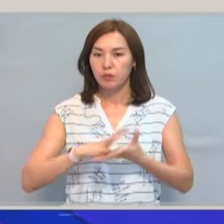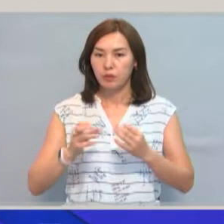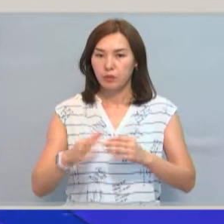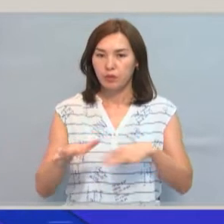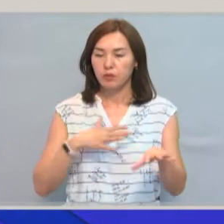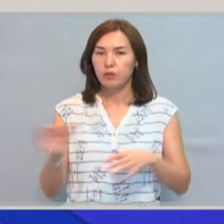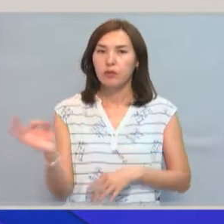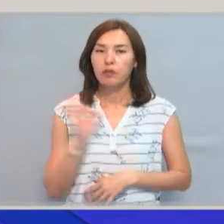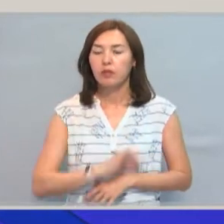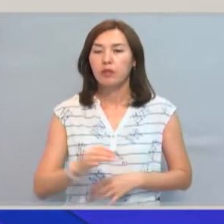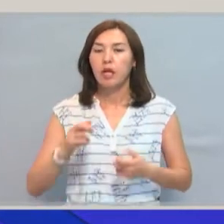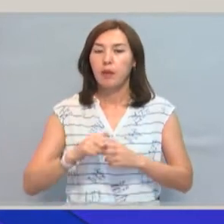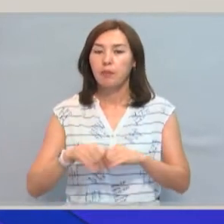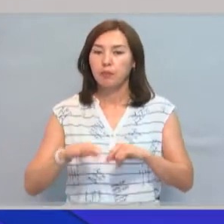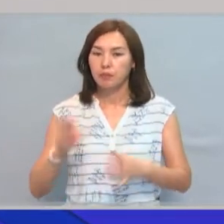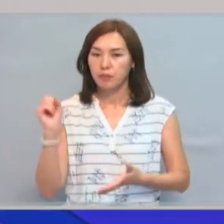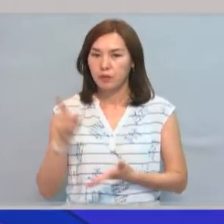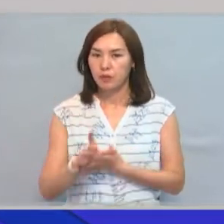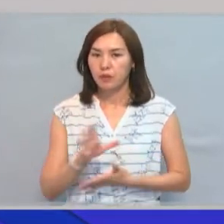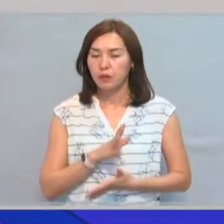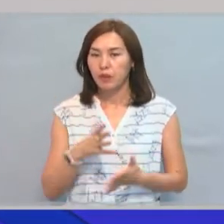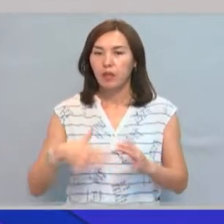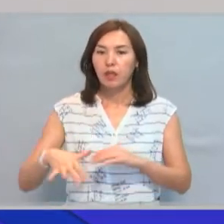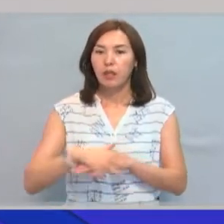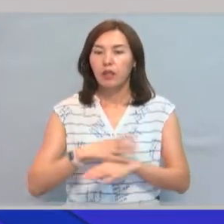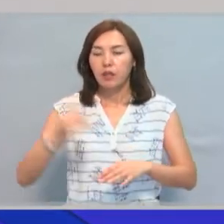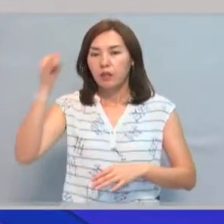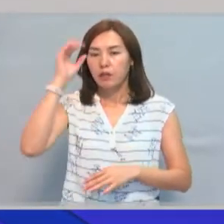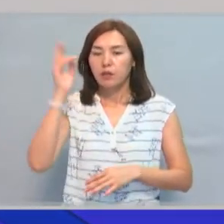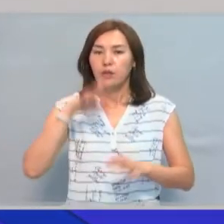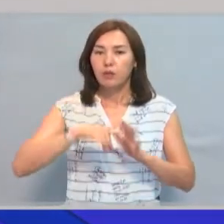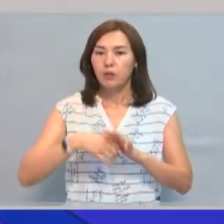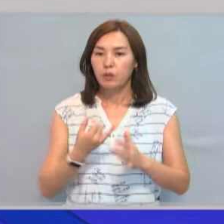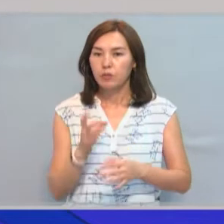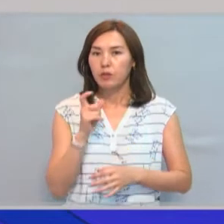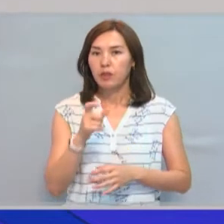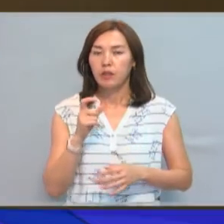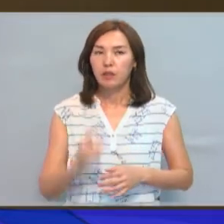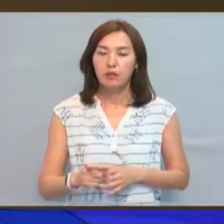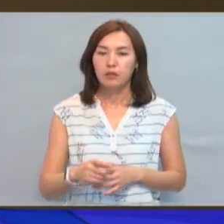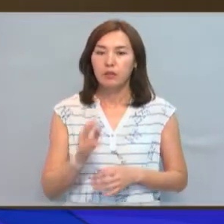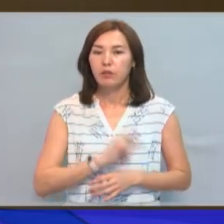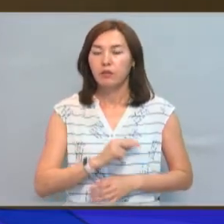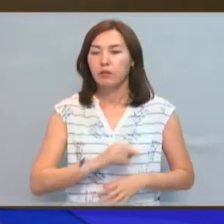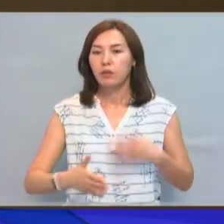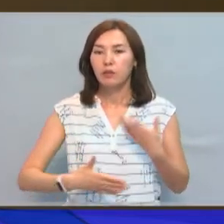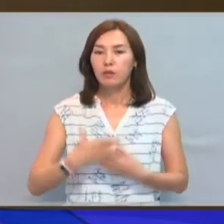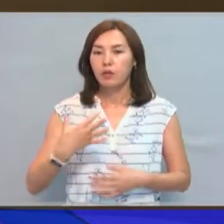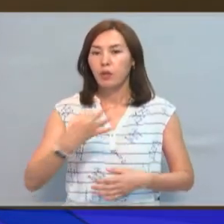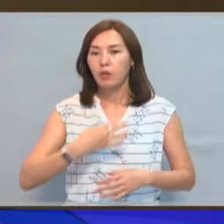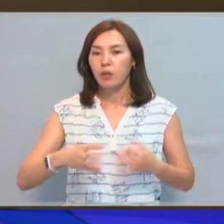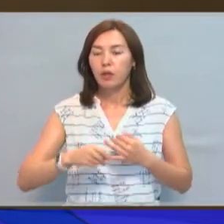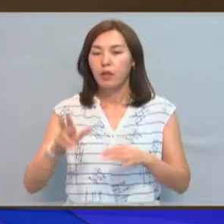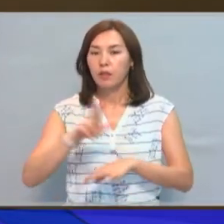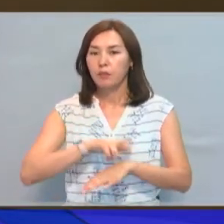бойынша шара қолдануды және мәселені шешуд тапсырт. Егістікке мал түспес үшін шонқыр қазып тастаған азаматтарға шара қолдану мақсатында облыстық